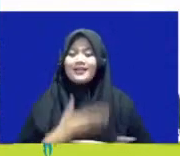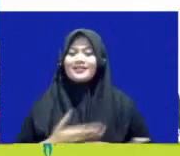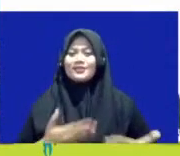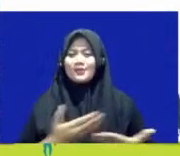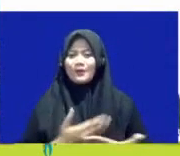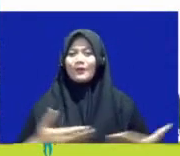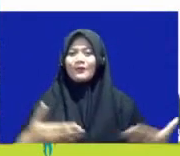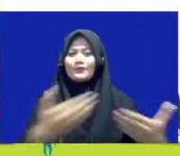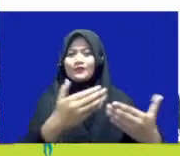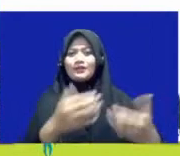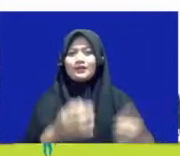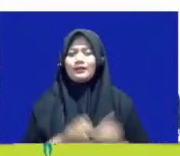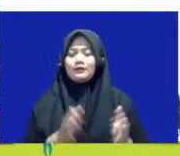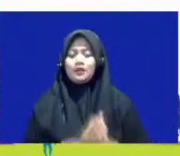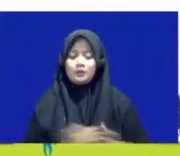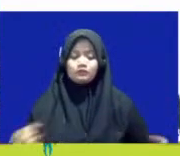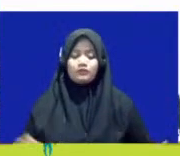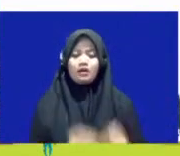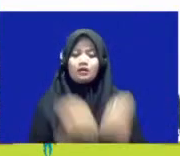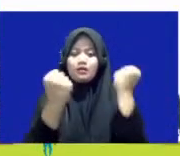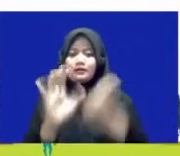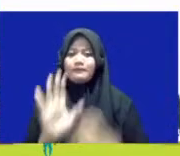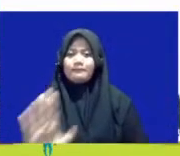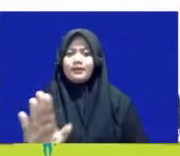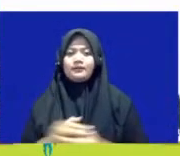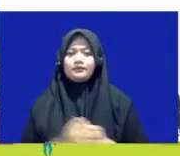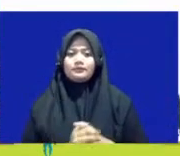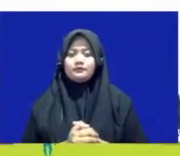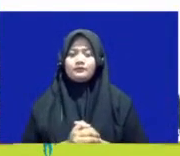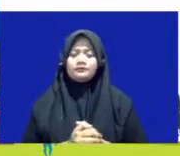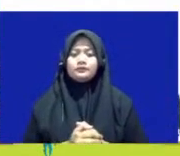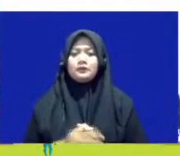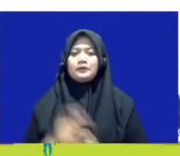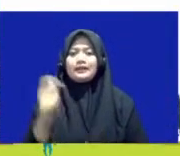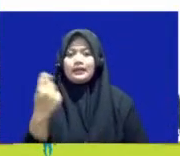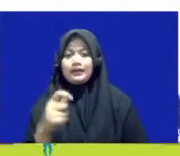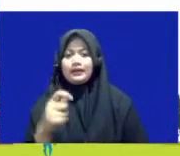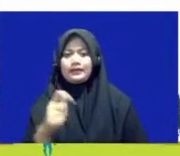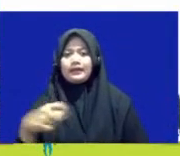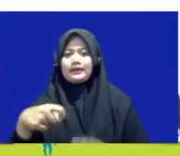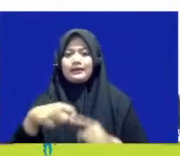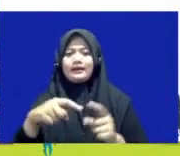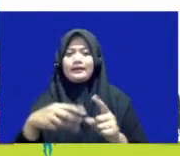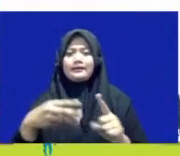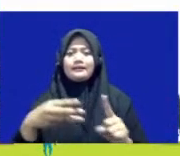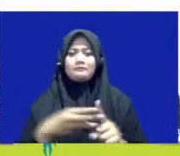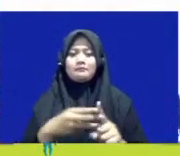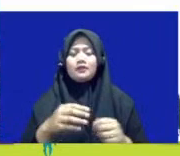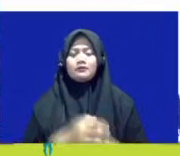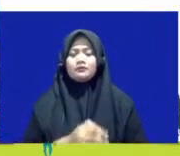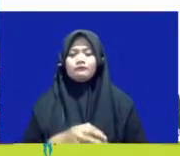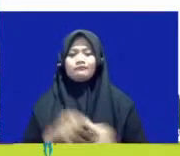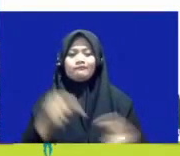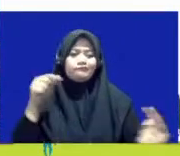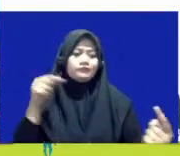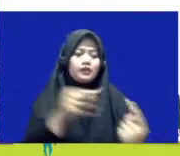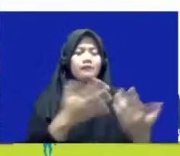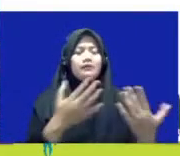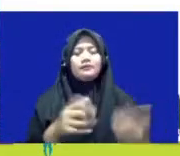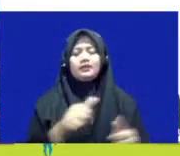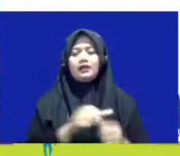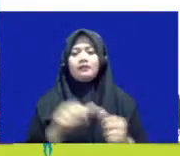depan pilar-pilar Tagana dan KSB tetap tangguh menciptakan masyarakat yang kuat dan selalu siap